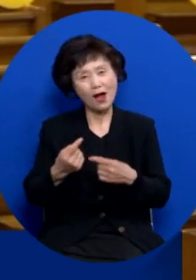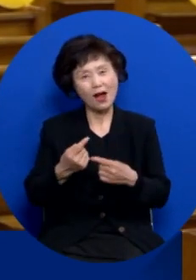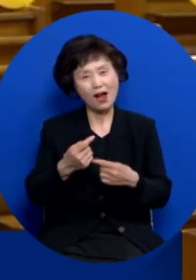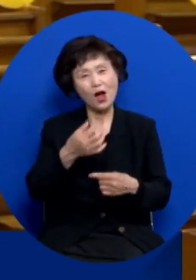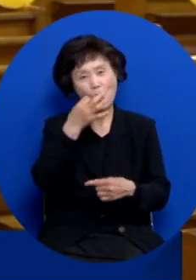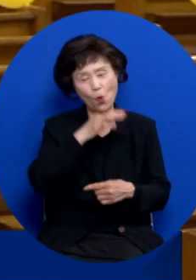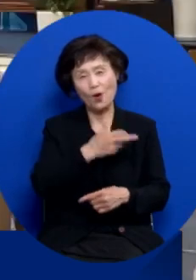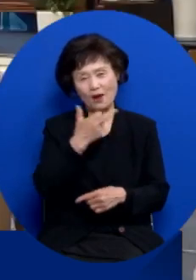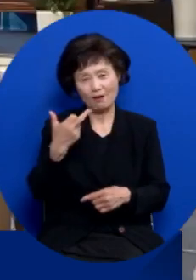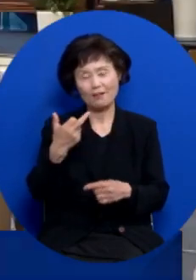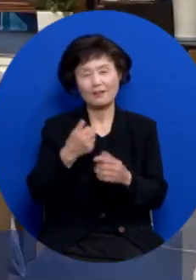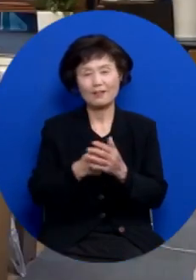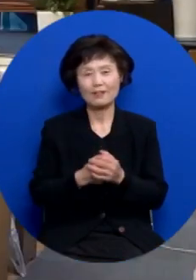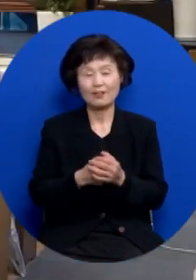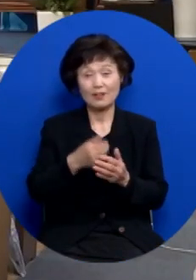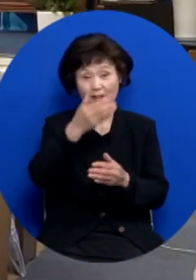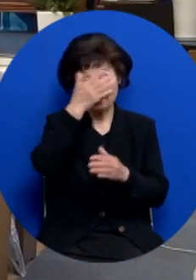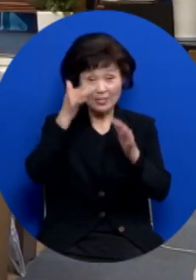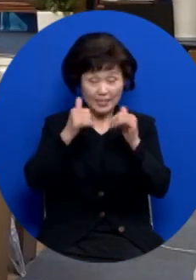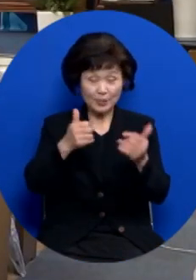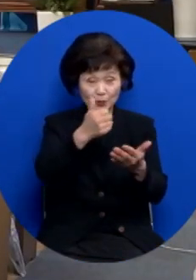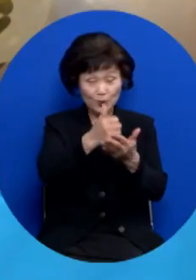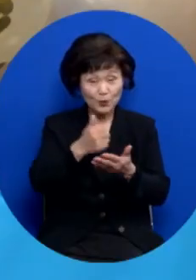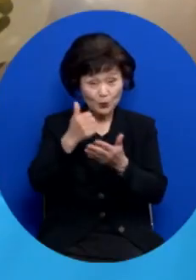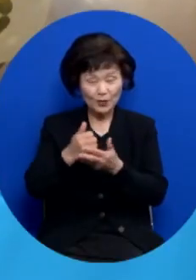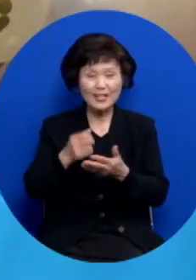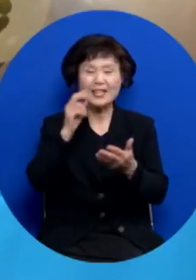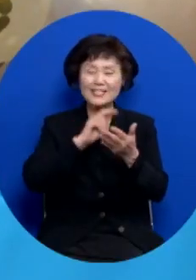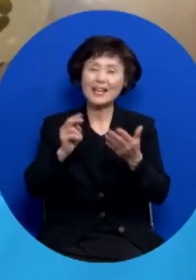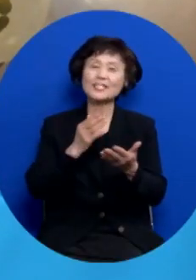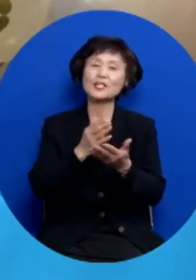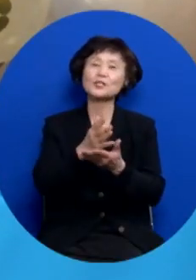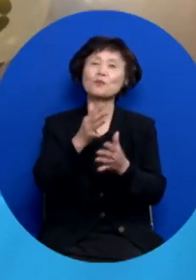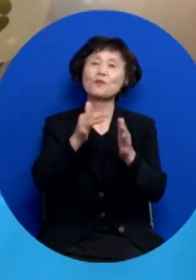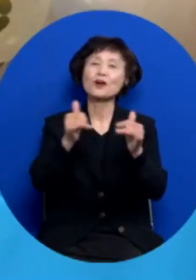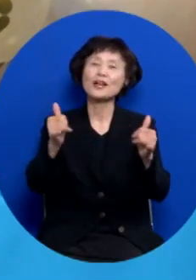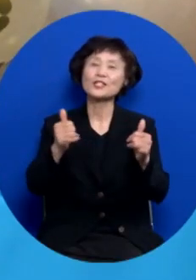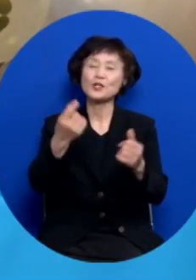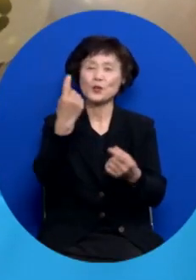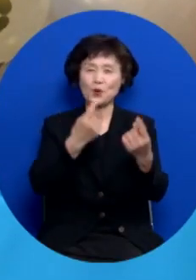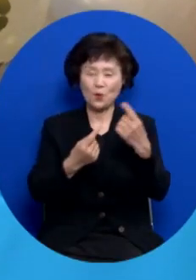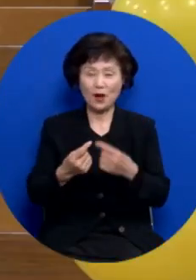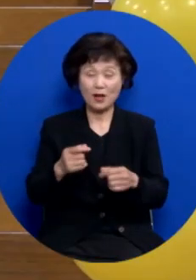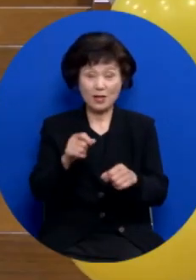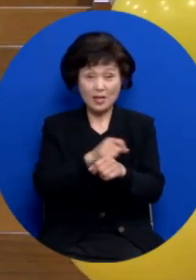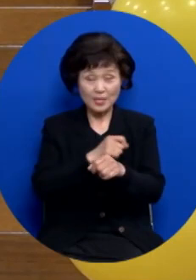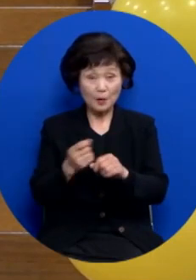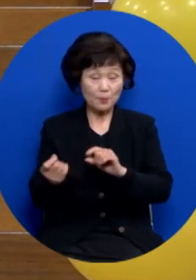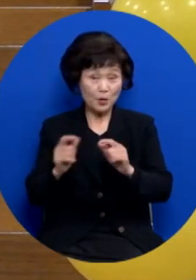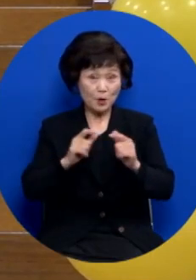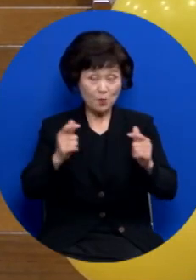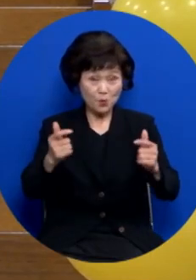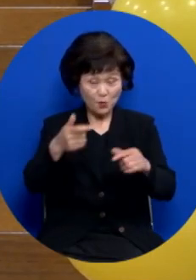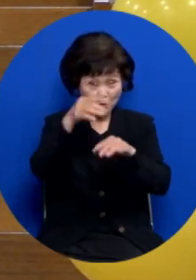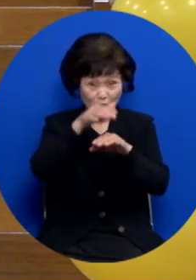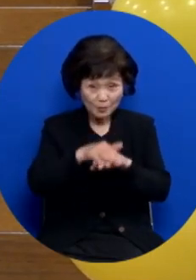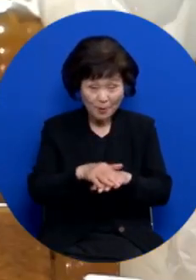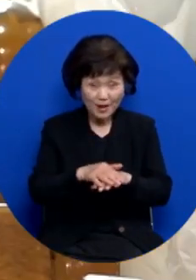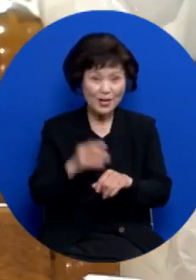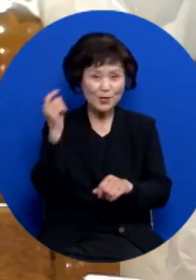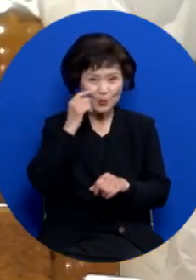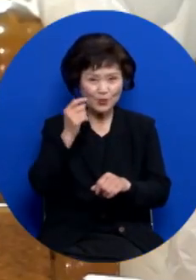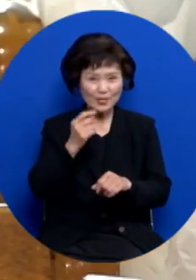굉장히 많았었습니다. 청년들이 초대한 찬양 사역자들도 모였습니다. 특별 부흥 집회란 소식에 한 걸음에